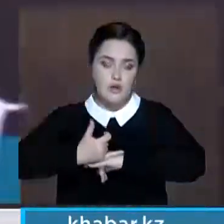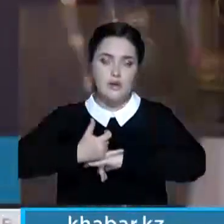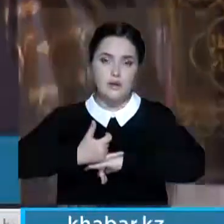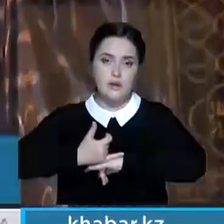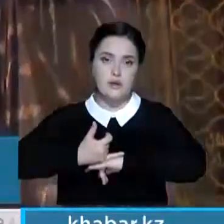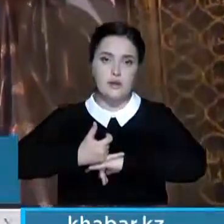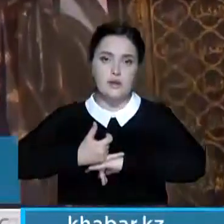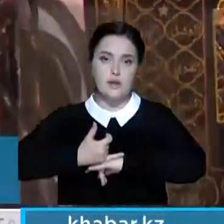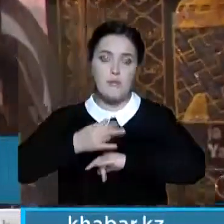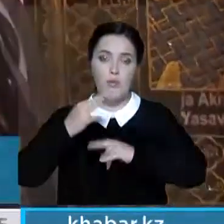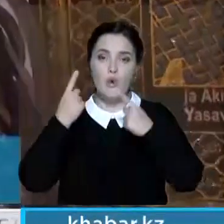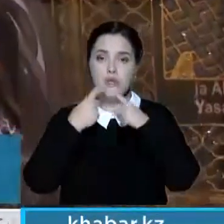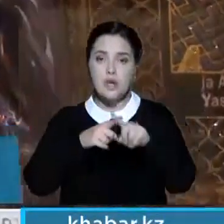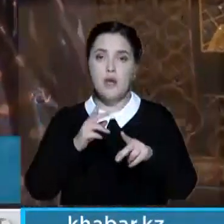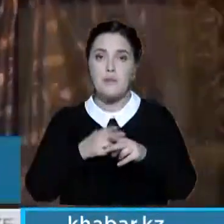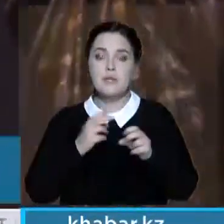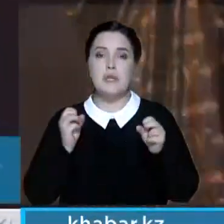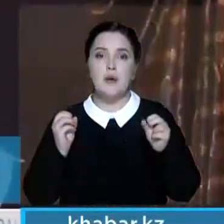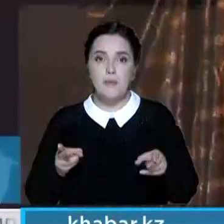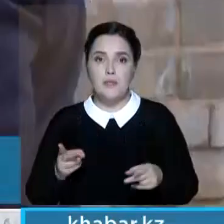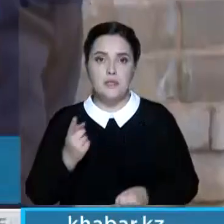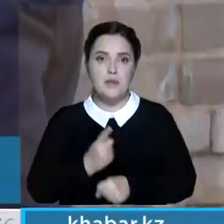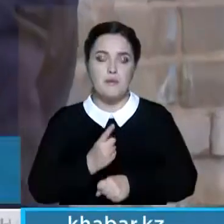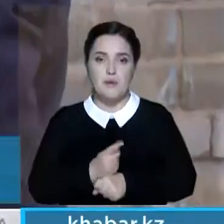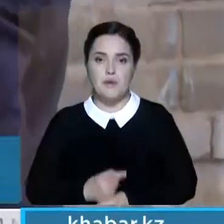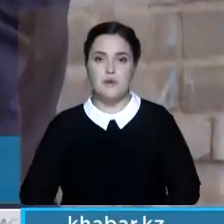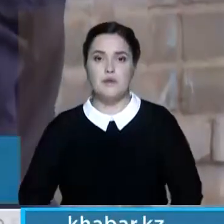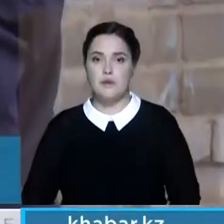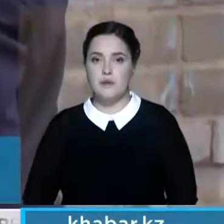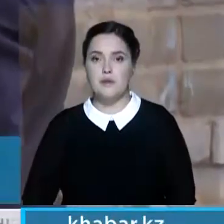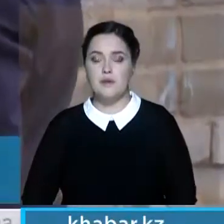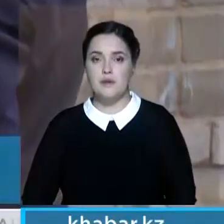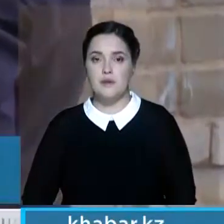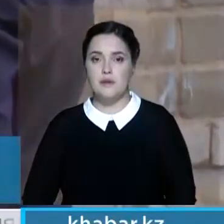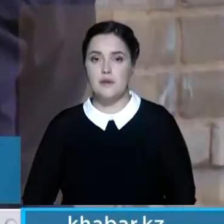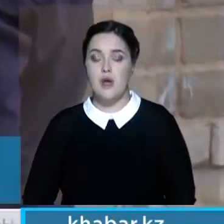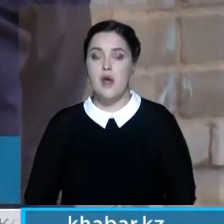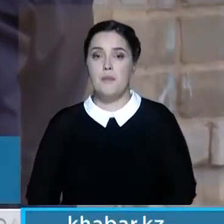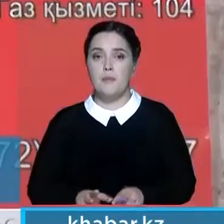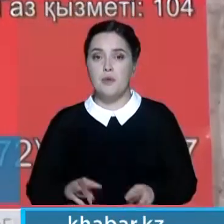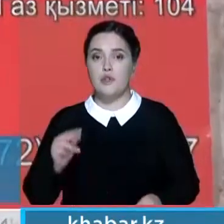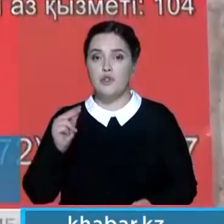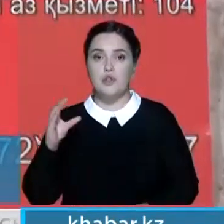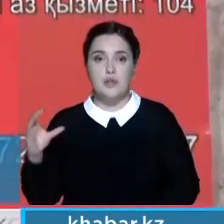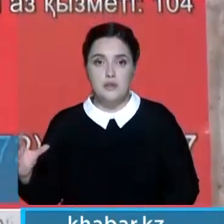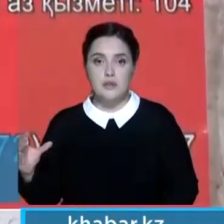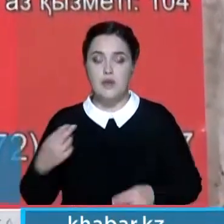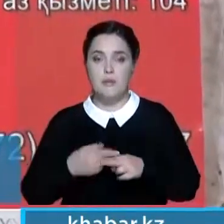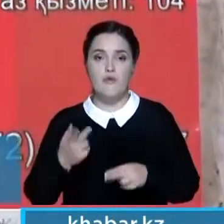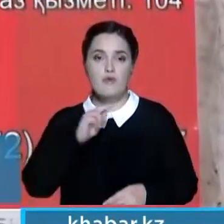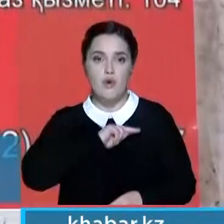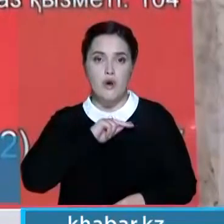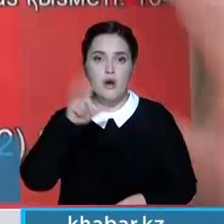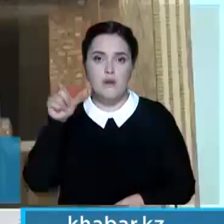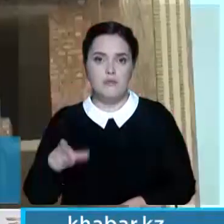что по технике безопасности запрещено. Еще в апреле этого года министр ПЧС поднимал вопрос о том, что его сотрудники